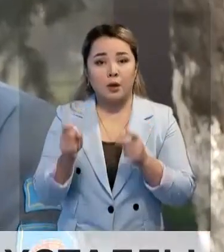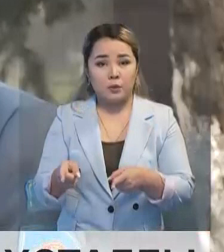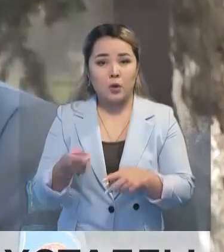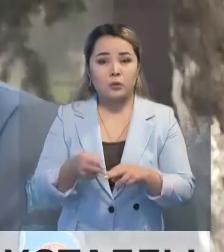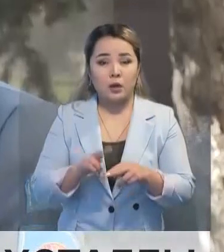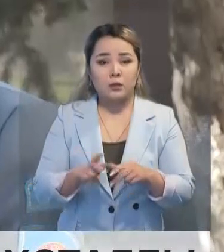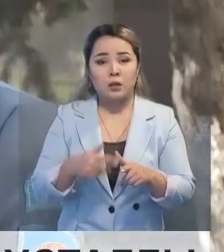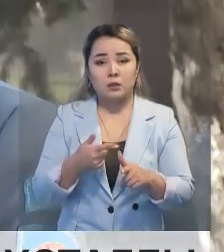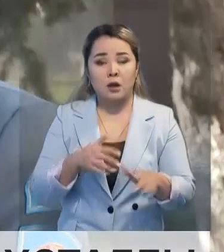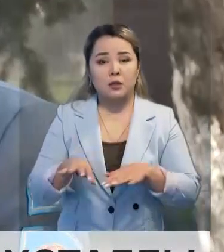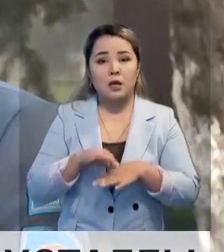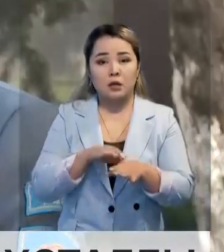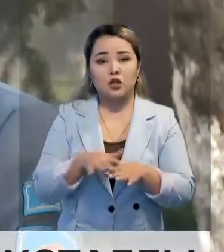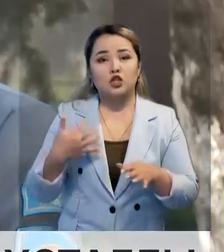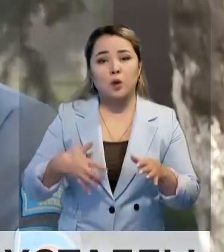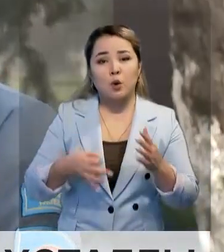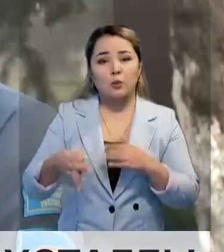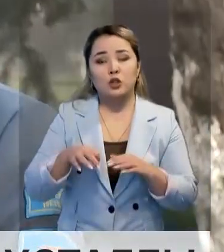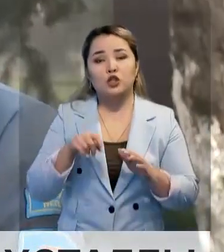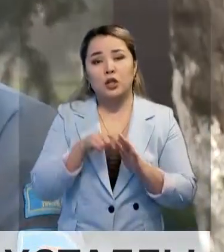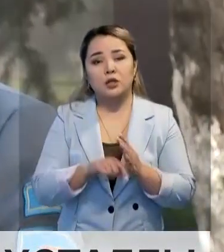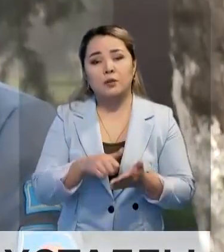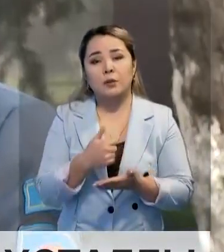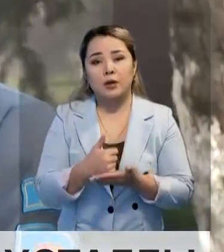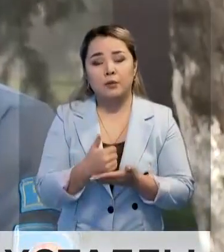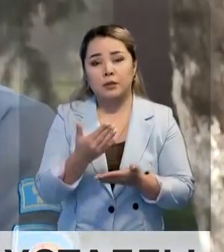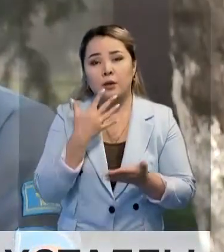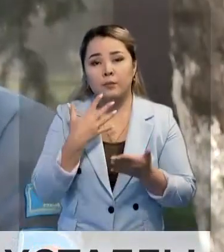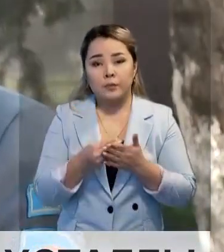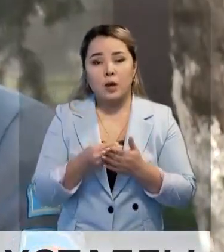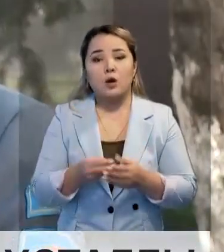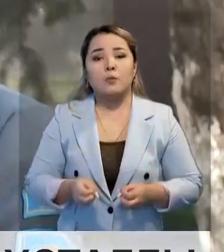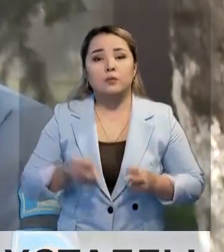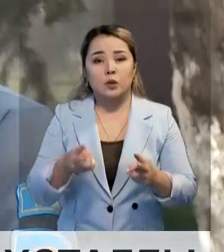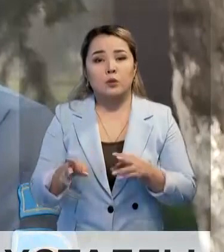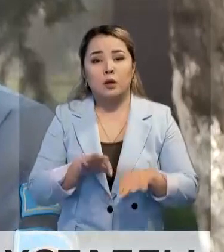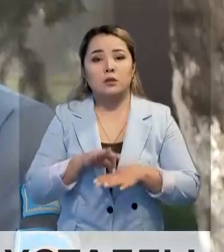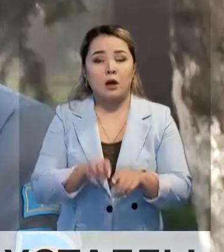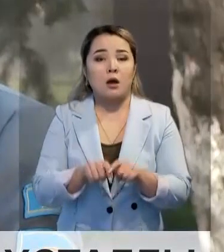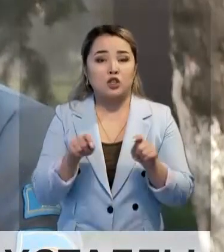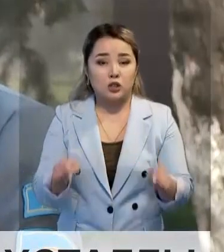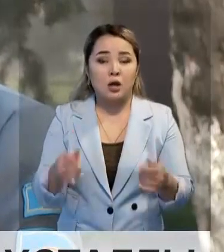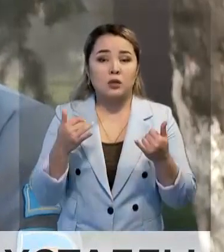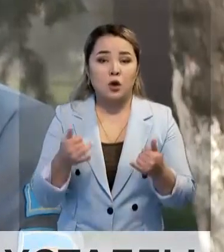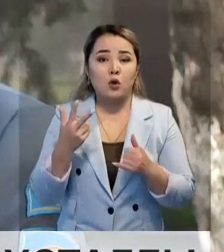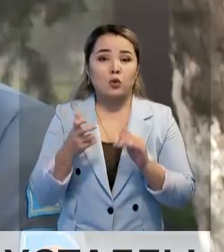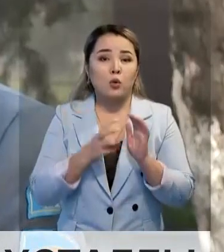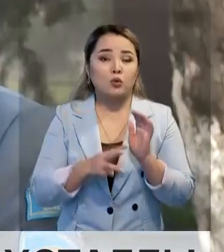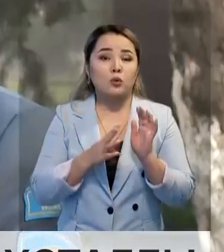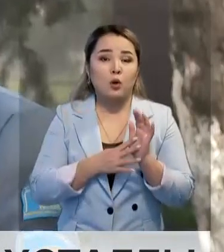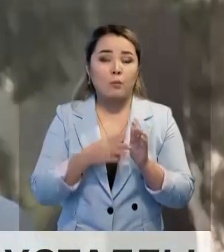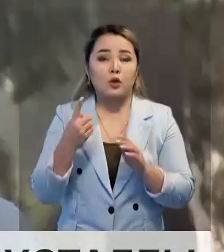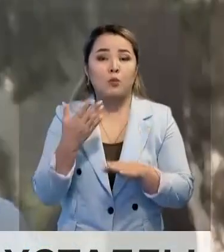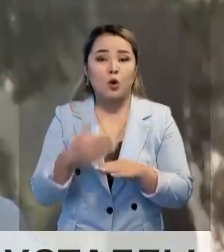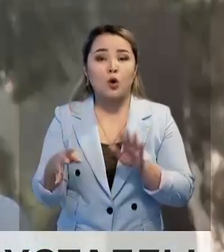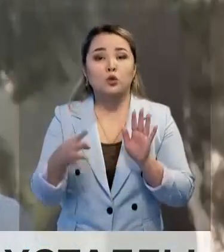Осы аталған іс бойынша Жамбыл аудандық ішкі істер басқармасымен қылмыстық іс қозғалды. Қазіргі таңда 339 баптың 1-ші